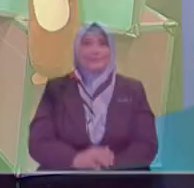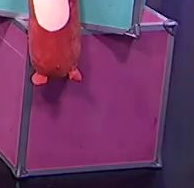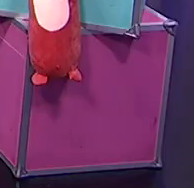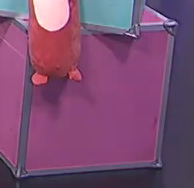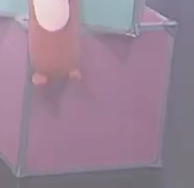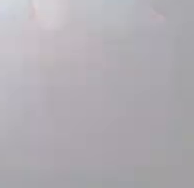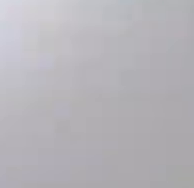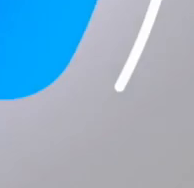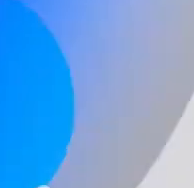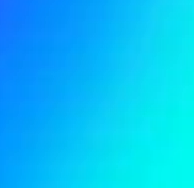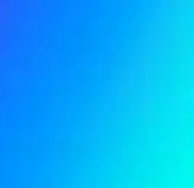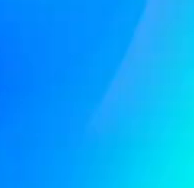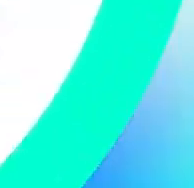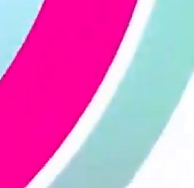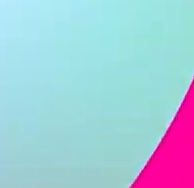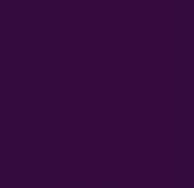Gaya cikgu.